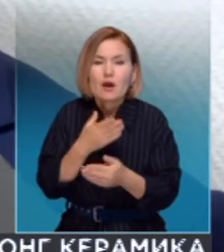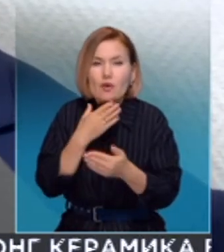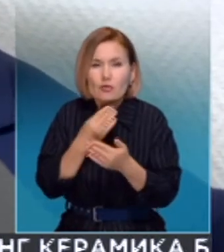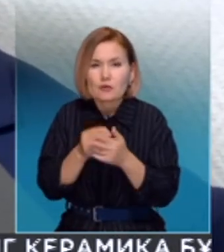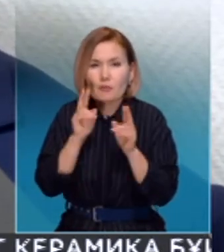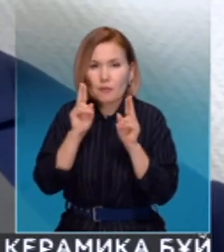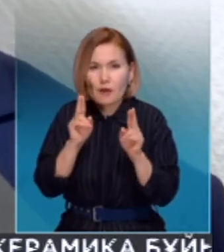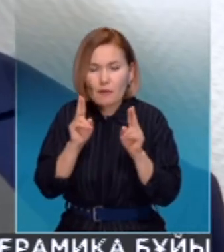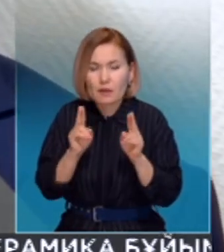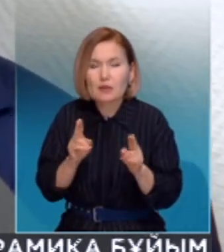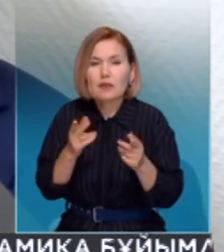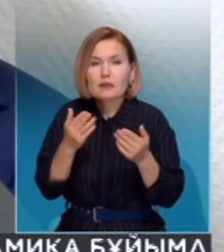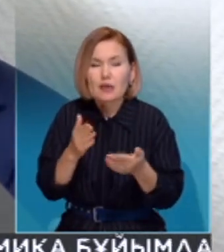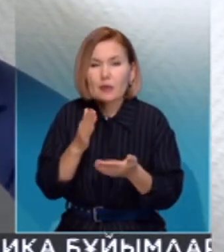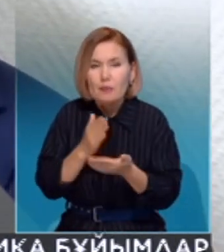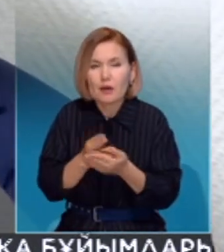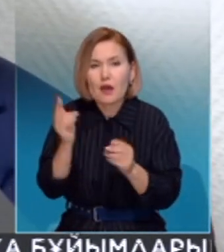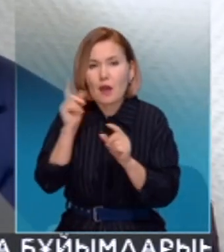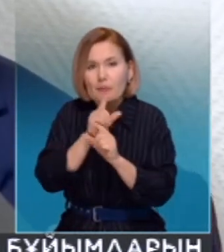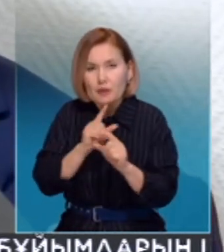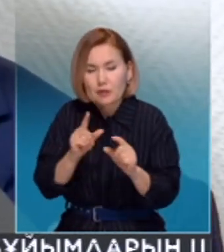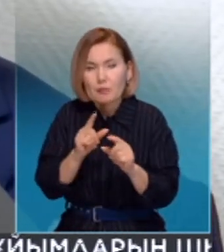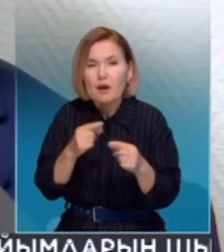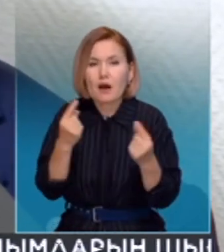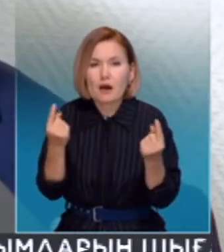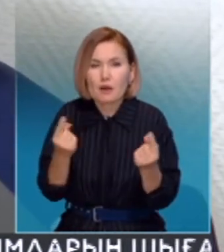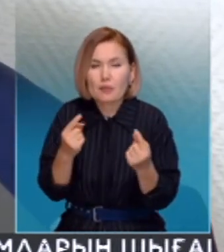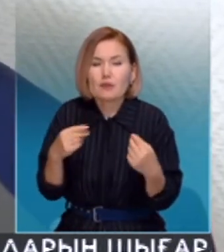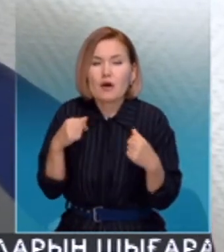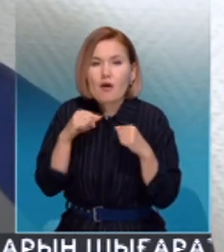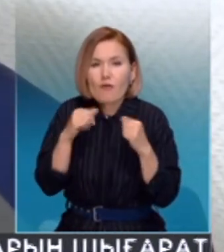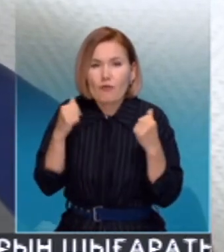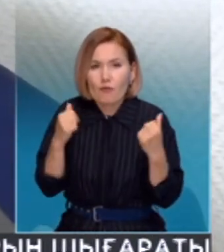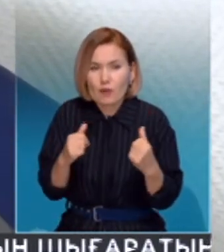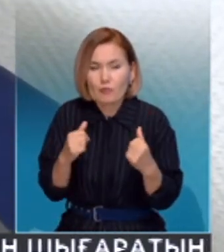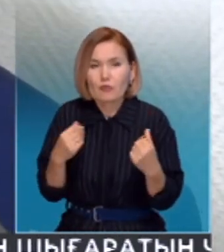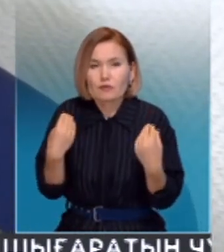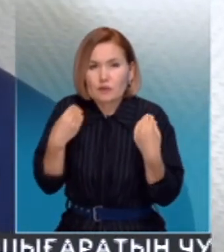оқушылардың барлығы мектепке оқушы формасымен бірдей келу керек.